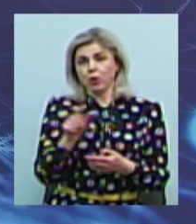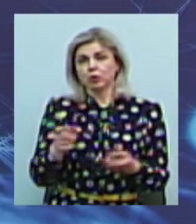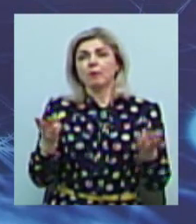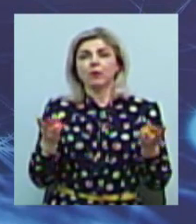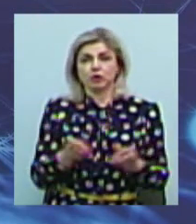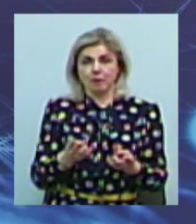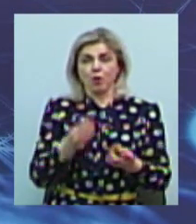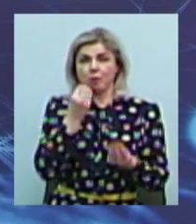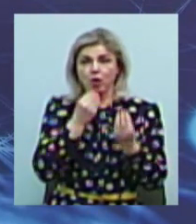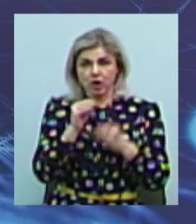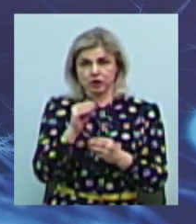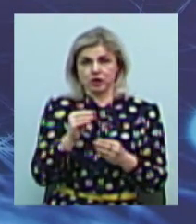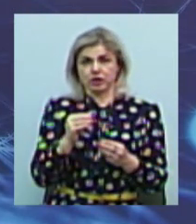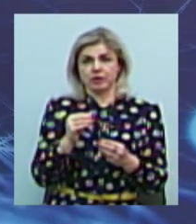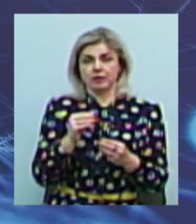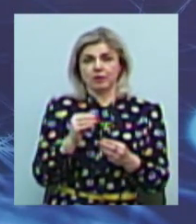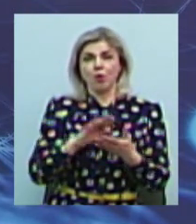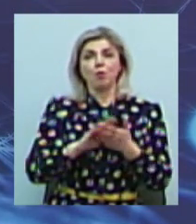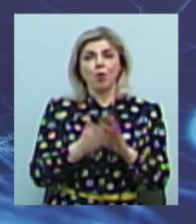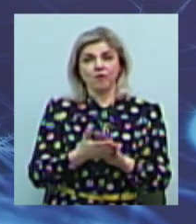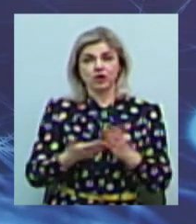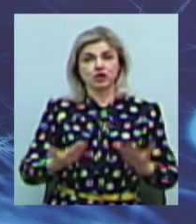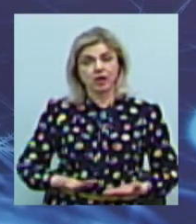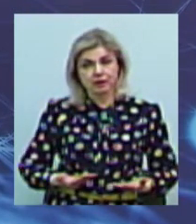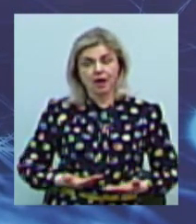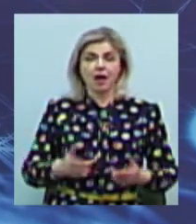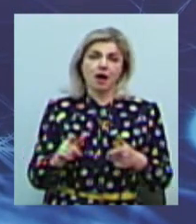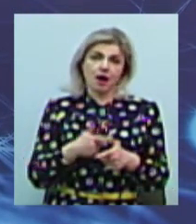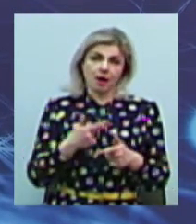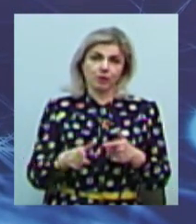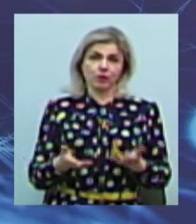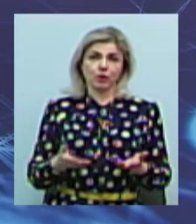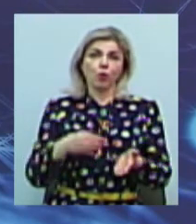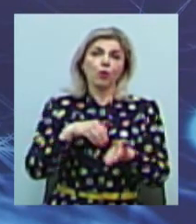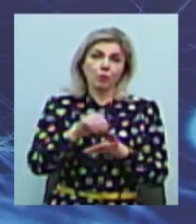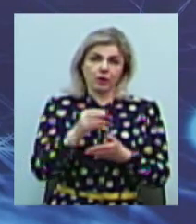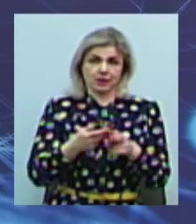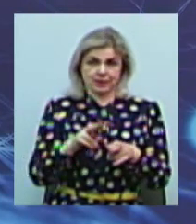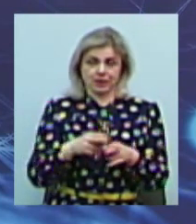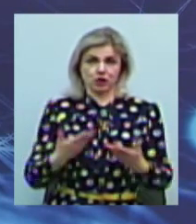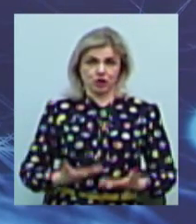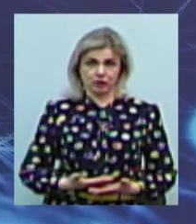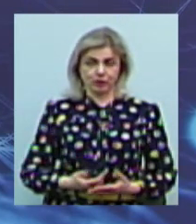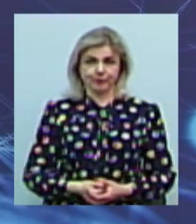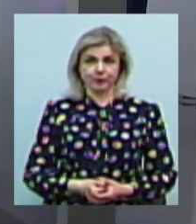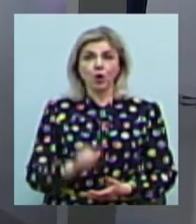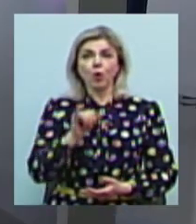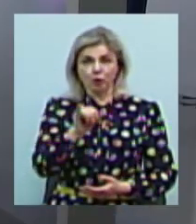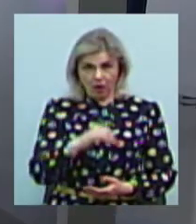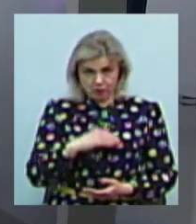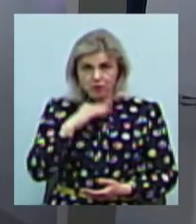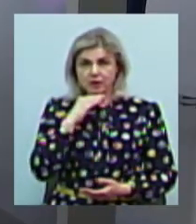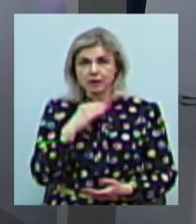потребують покращити умови житла або купити це житло. У вас достатньо